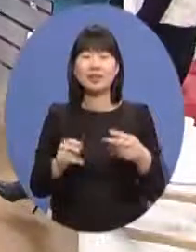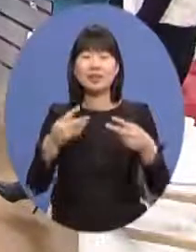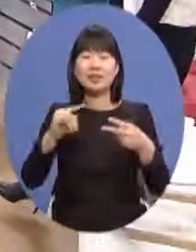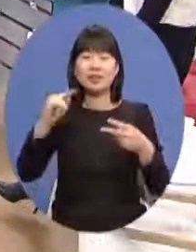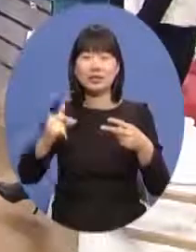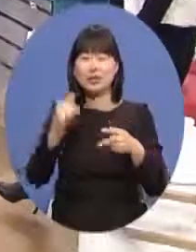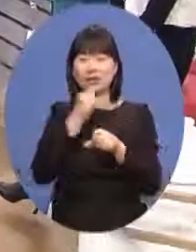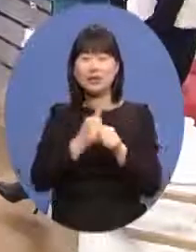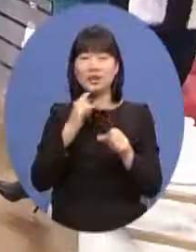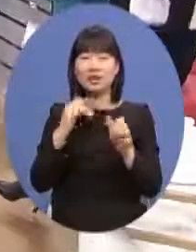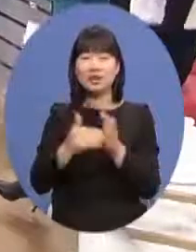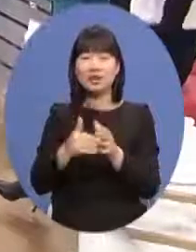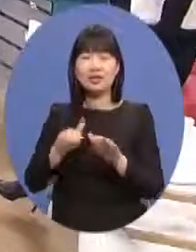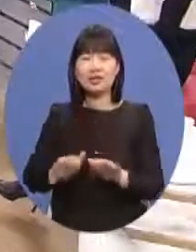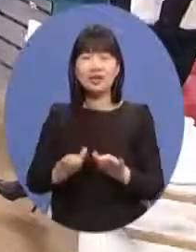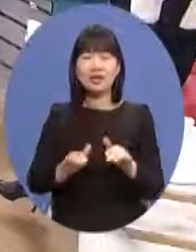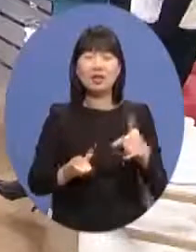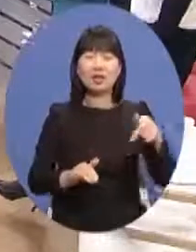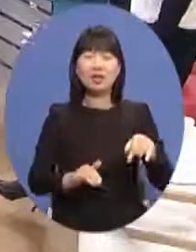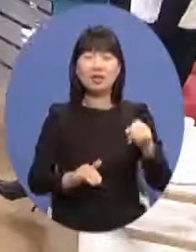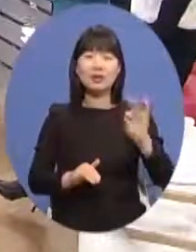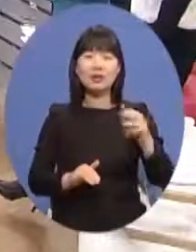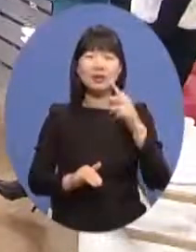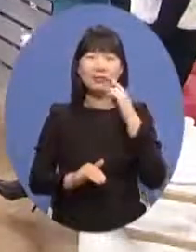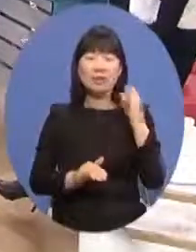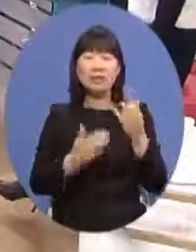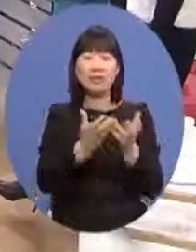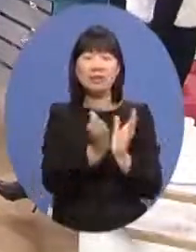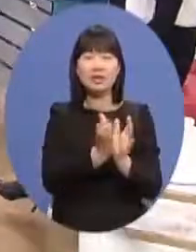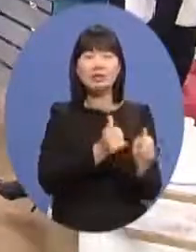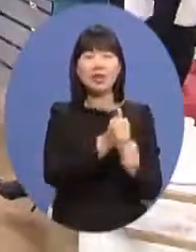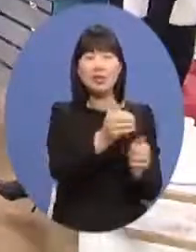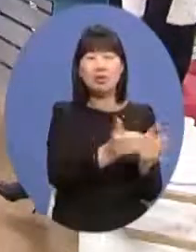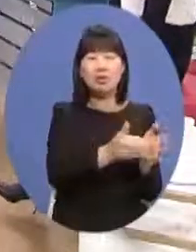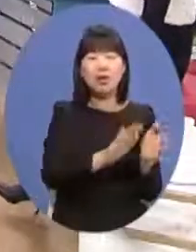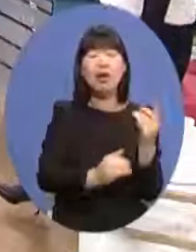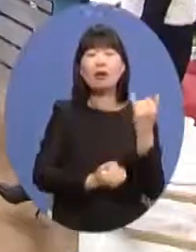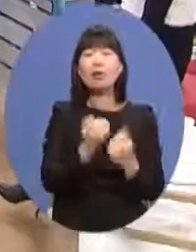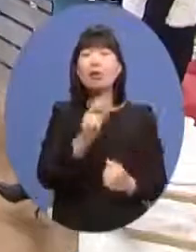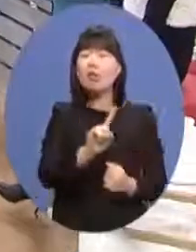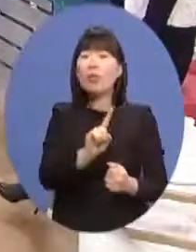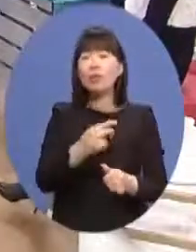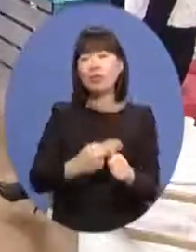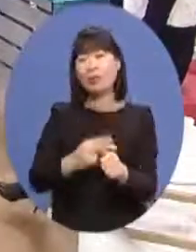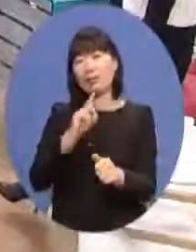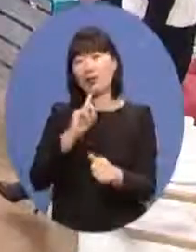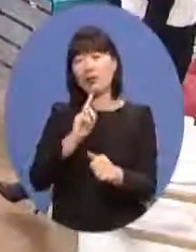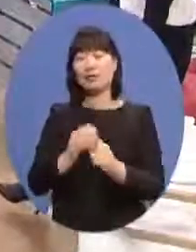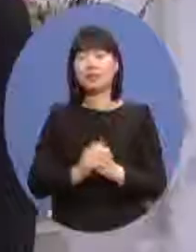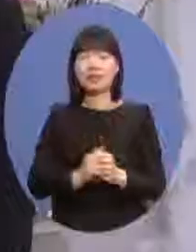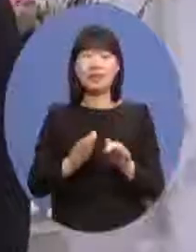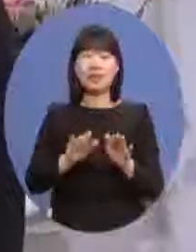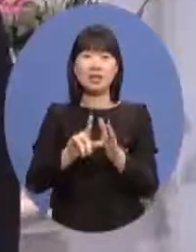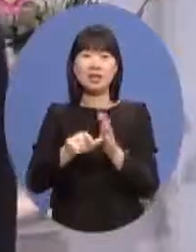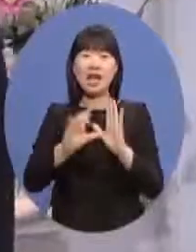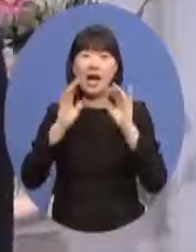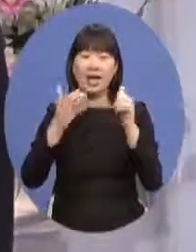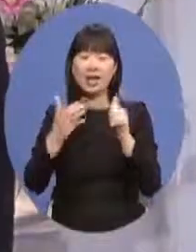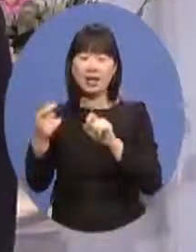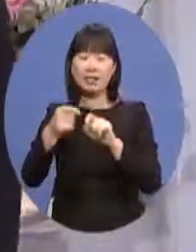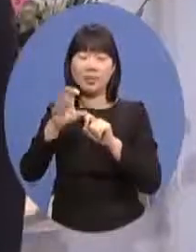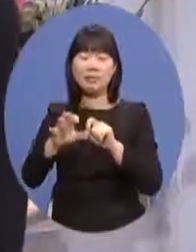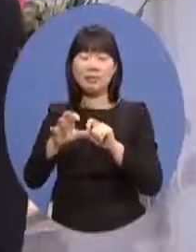해봤는데 그러면 어떻게 네, 되죠? 2라운드 9.1맘 팀이 이기셨는데요. 이거 네. 설명 좀 한번 들어보고 할까요? 네. 그렇죠. 이 시기 아이들 앞에서는 진짜